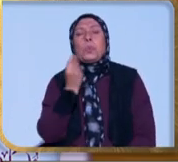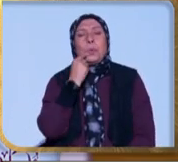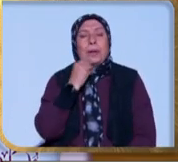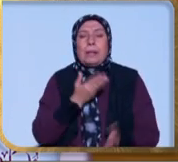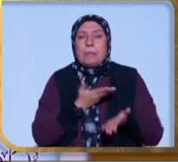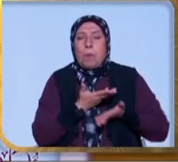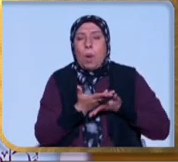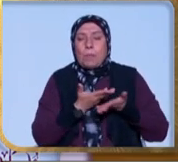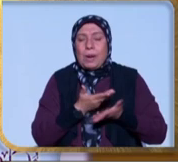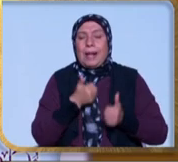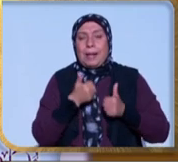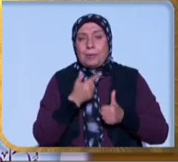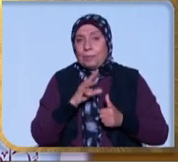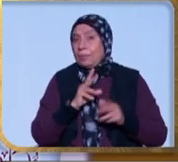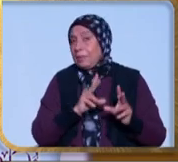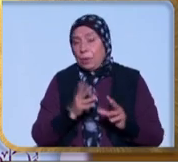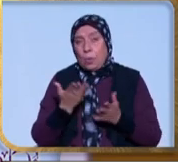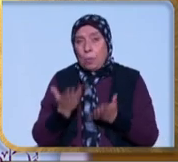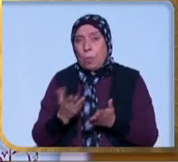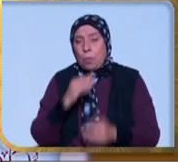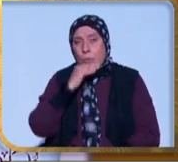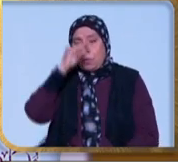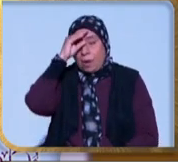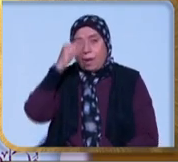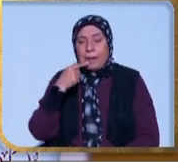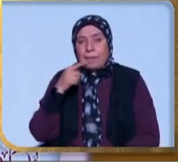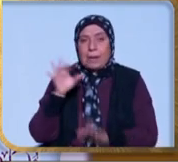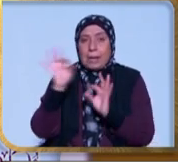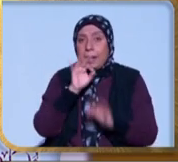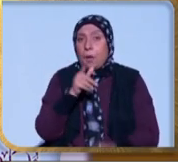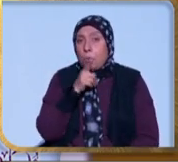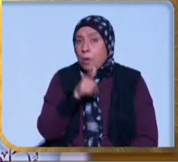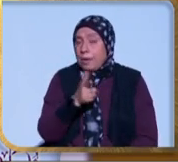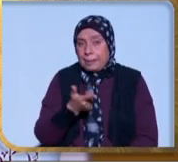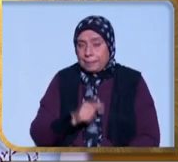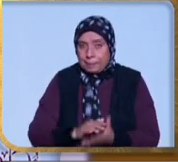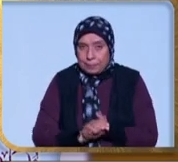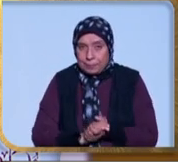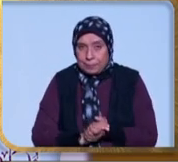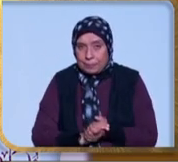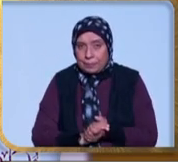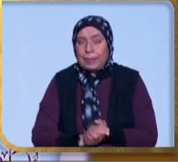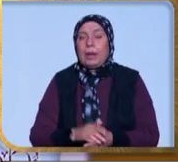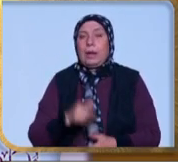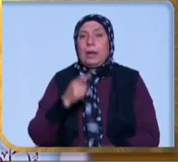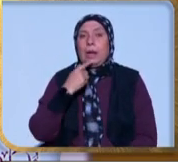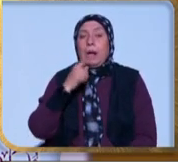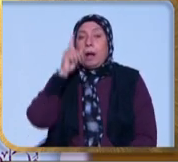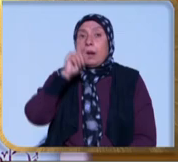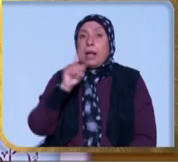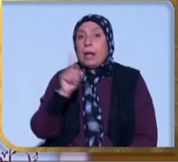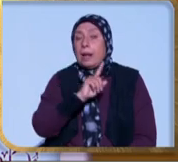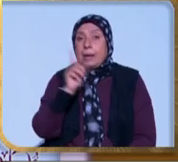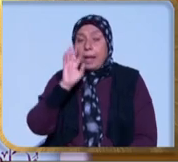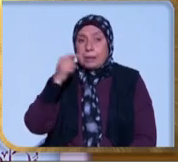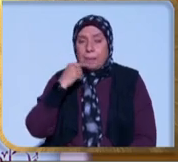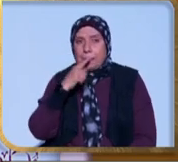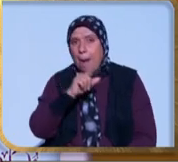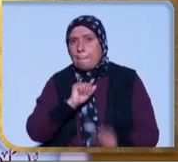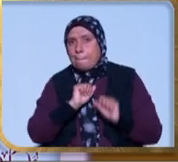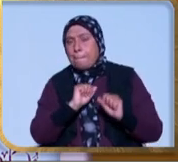ذلك في صريح القرآن الكريم في قول الله تعالى: لا ينهاكم الله عن الذين